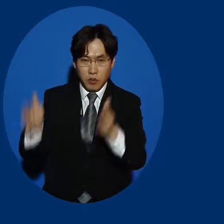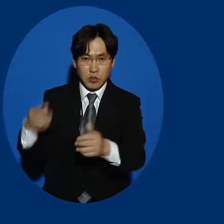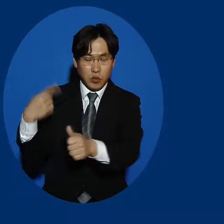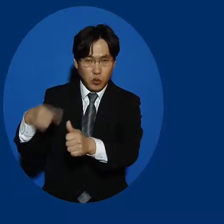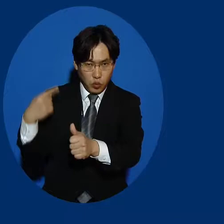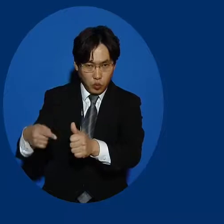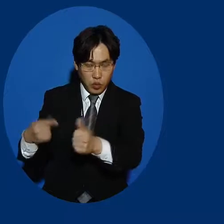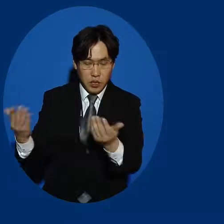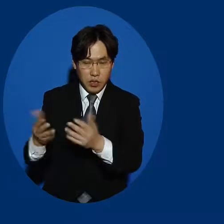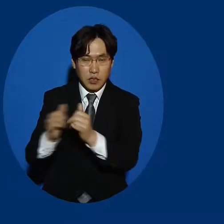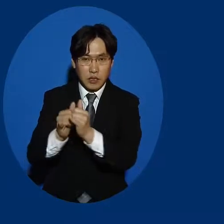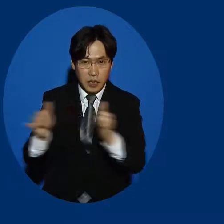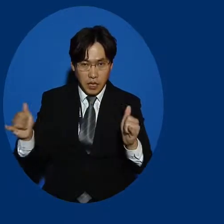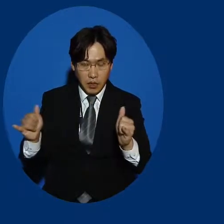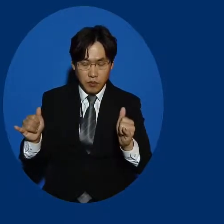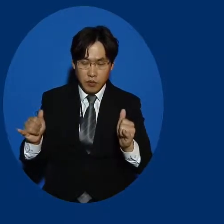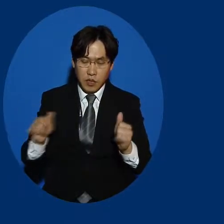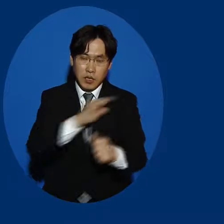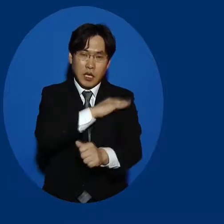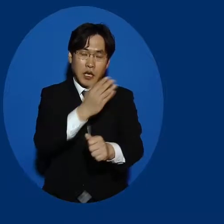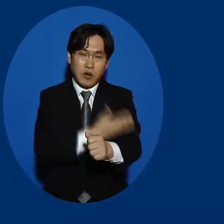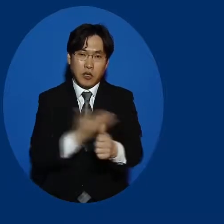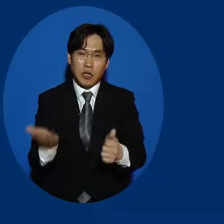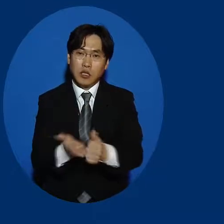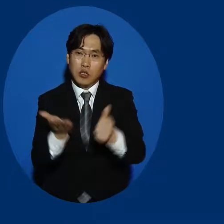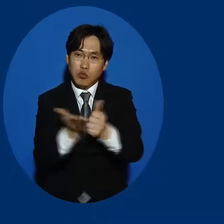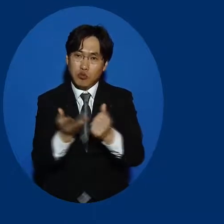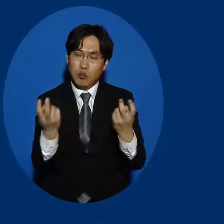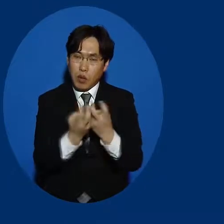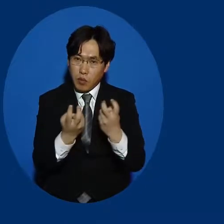종사자들의 역량을 강화할 수 있는 교육은